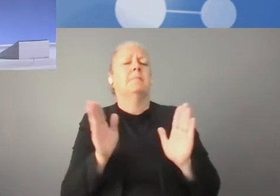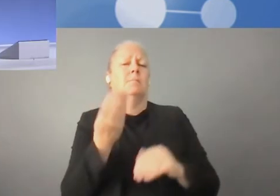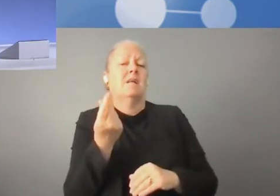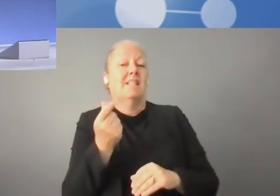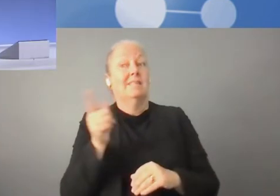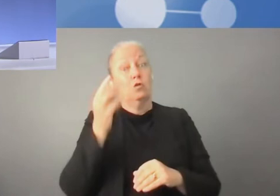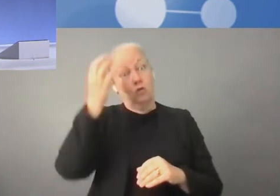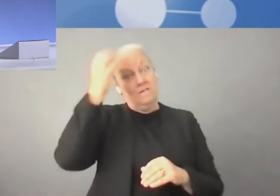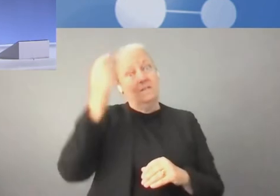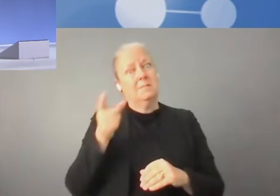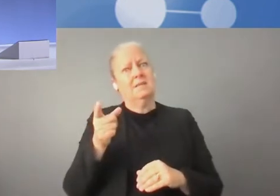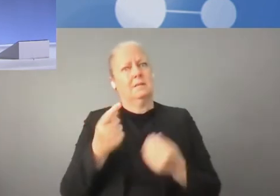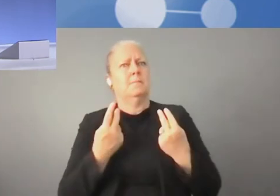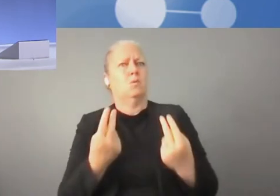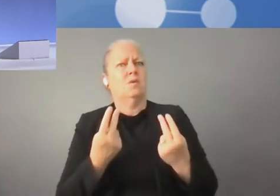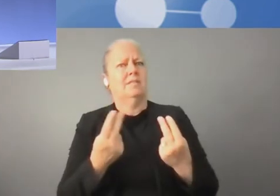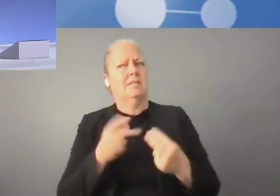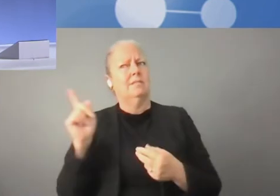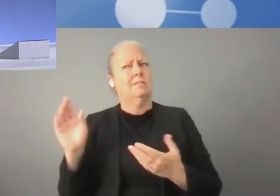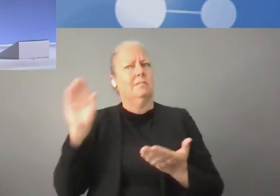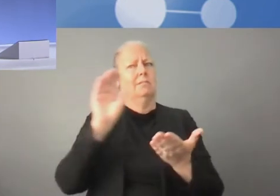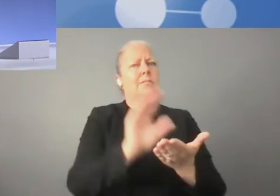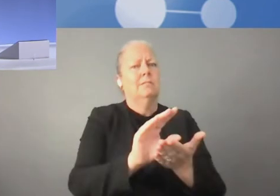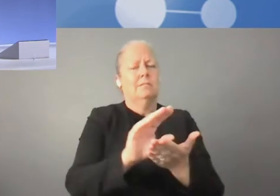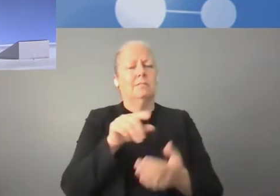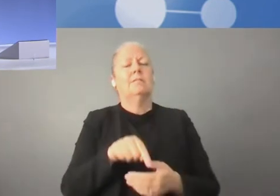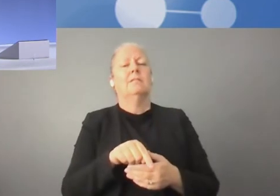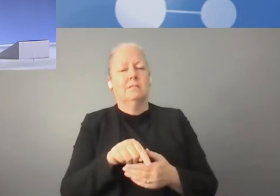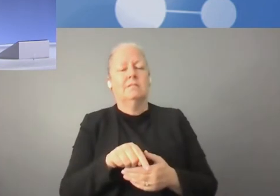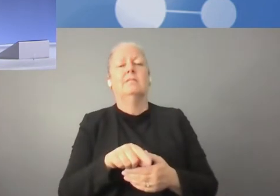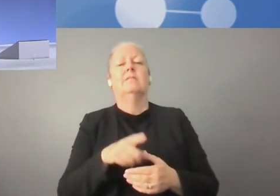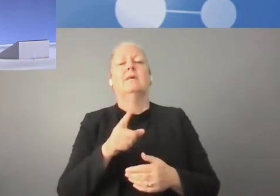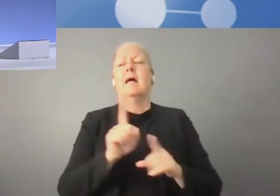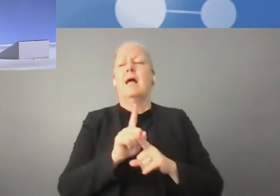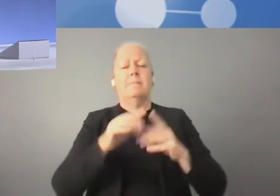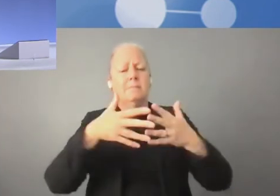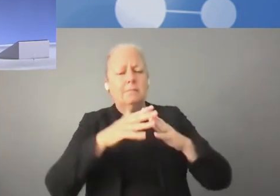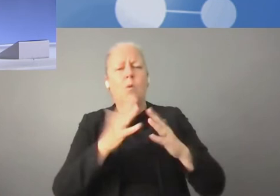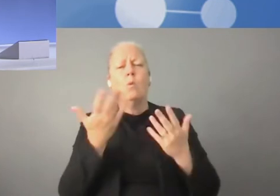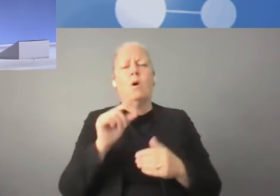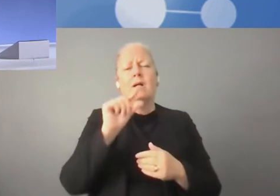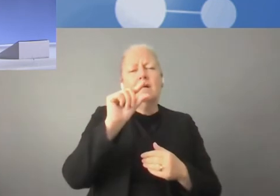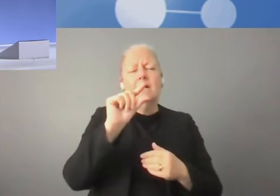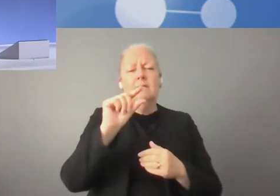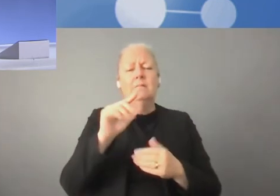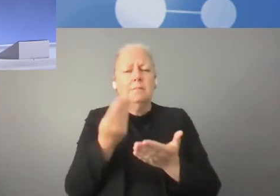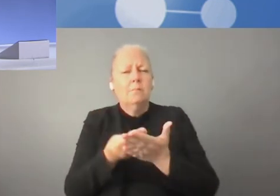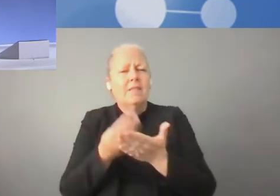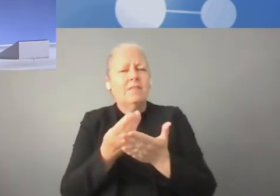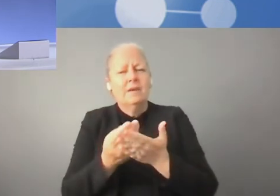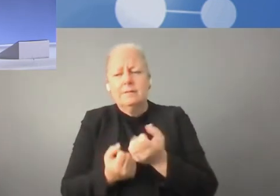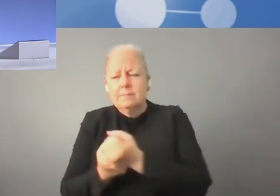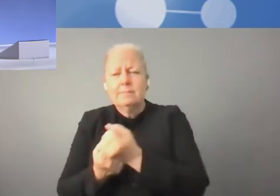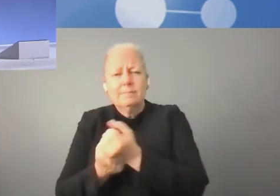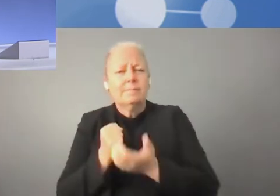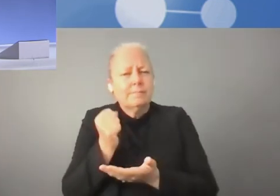这个创新风险投资都是从波兰国家的基金当中，这是一个非常重要的国家